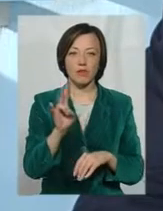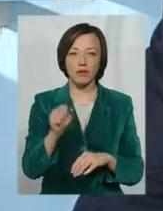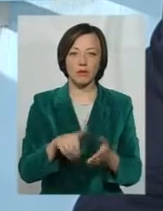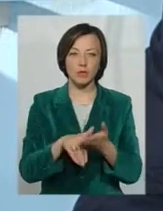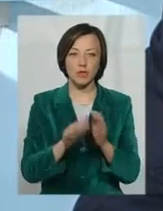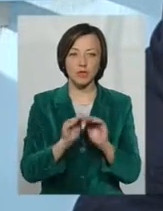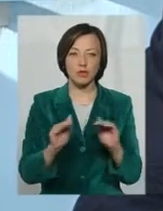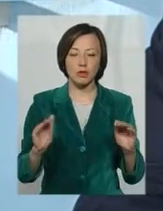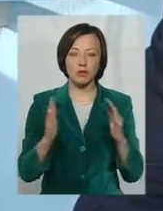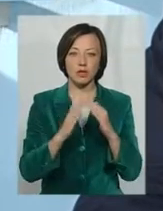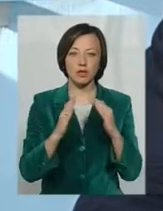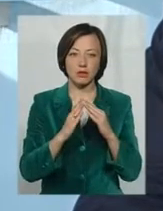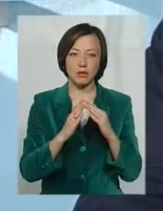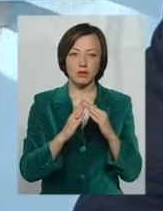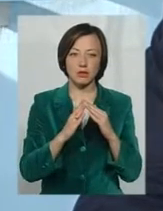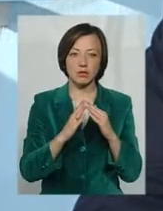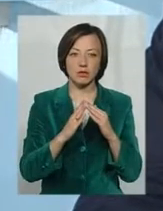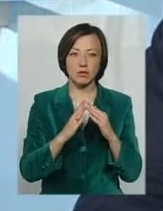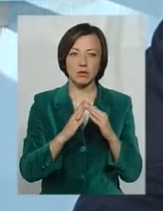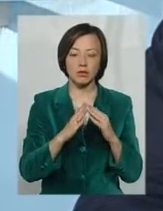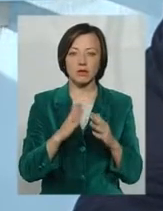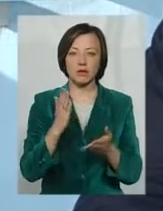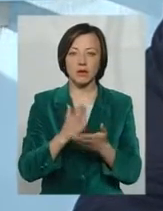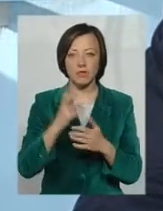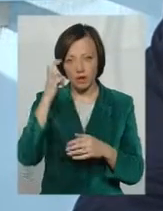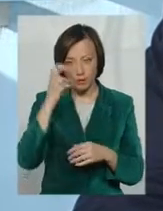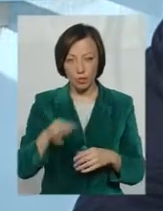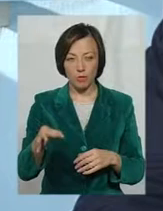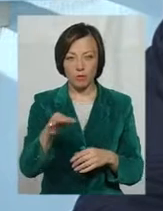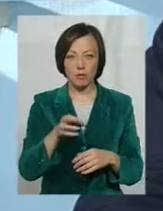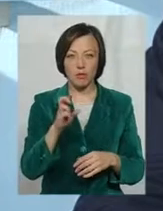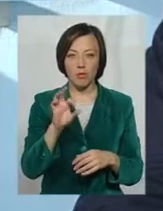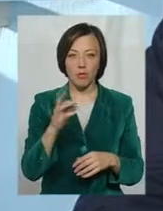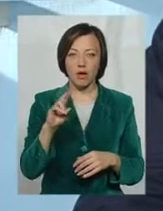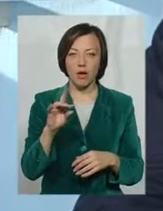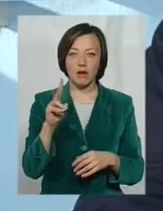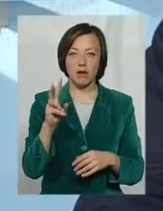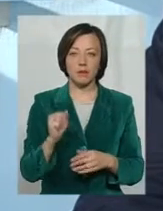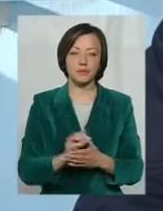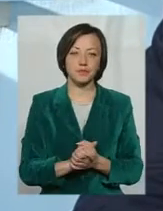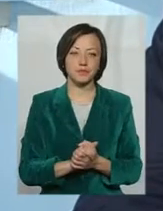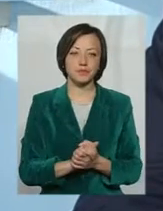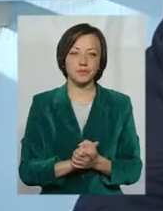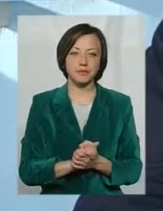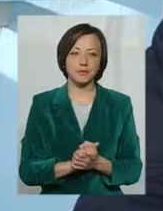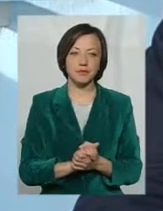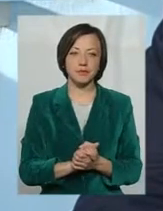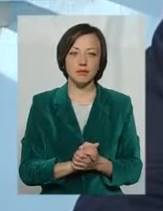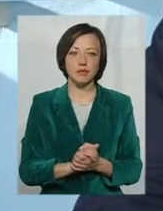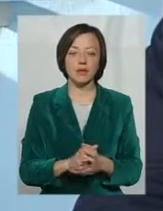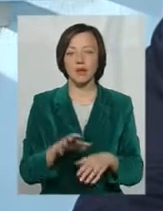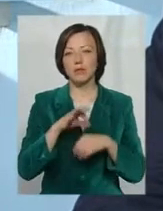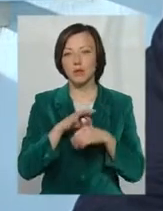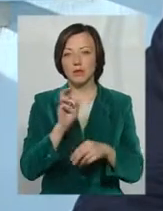допомогу дитячому будинку нашому підшефному, який знаходиться у Київській області, в Боярці. Ми регулярно відвідуємо і проводимо, у нас навіть